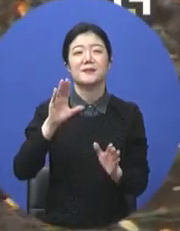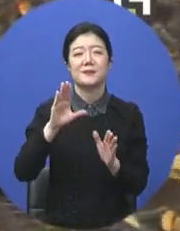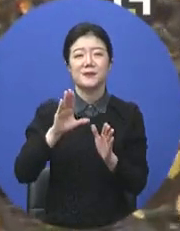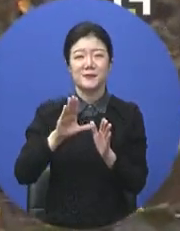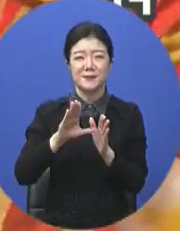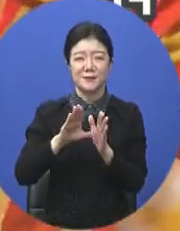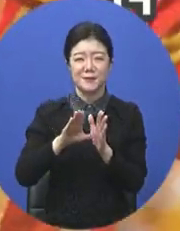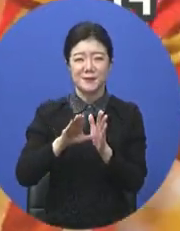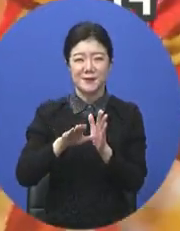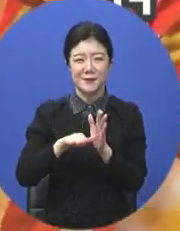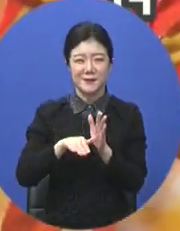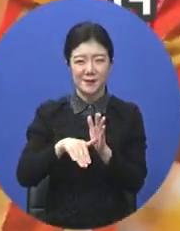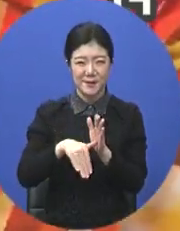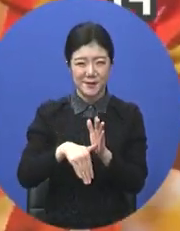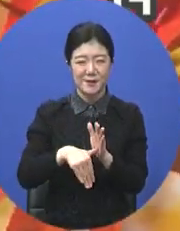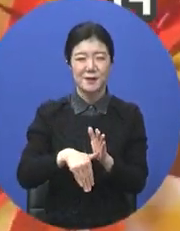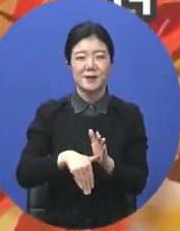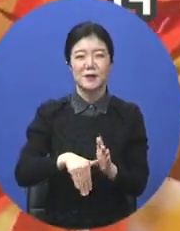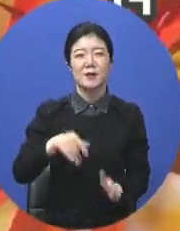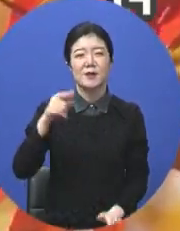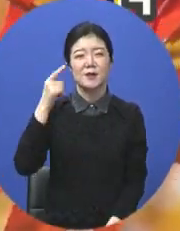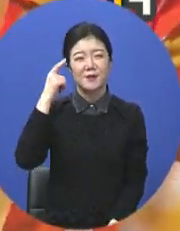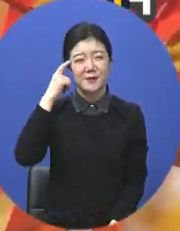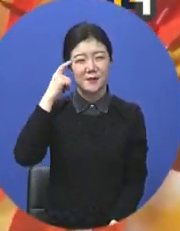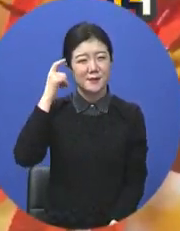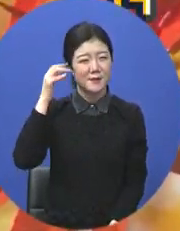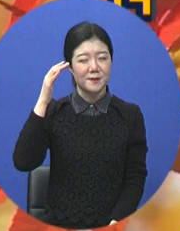으 으